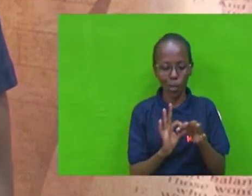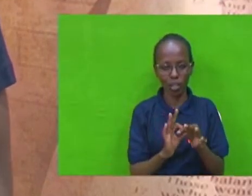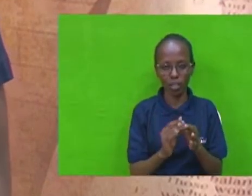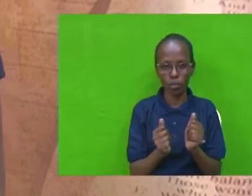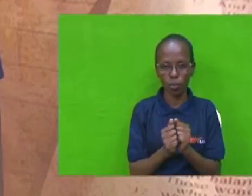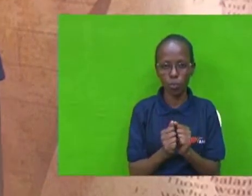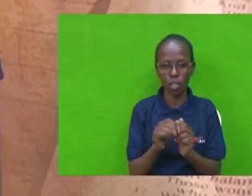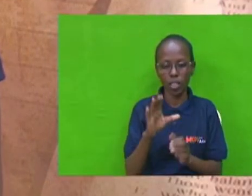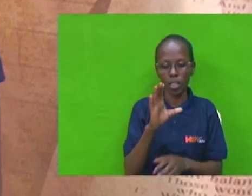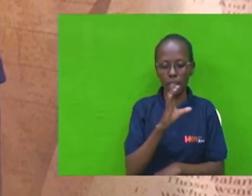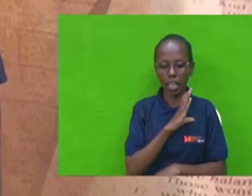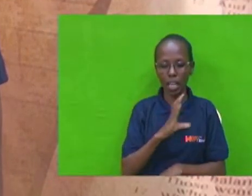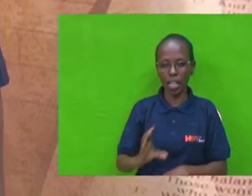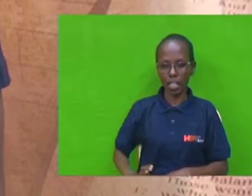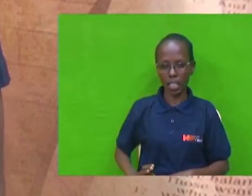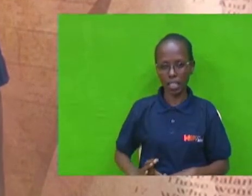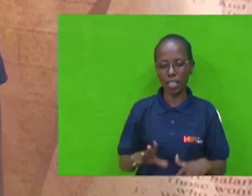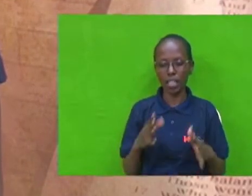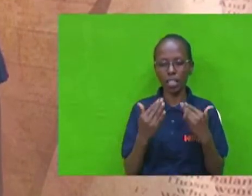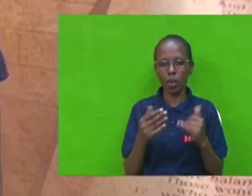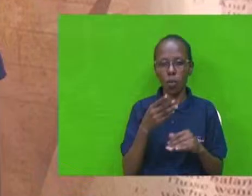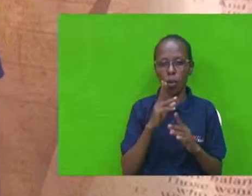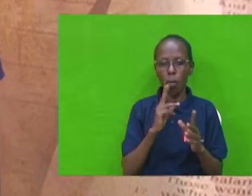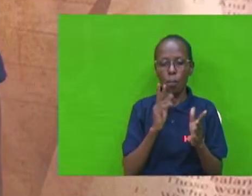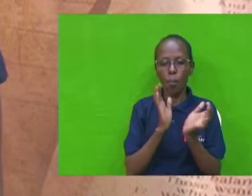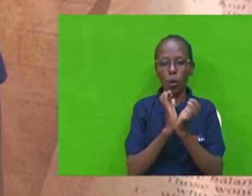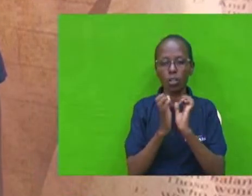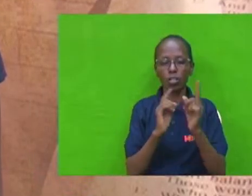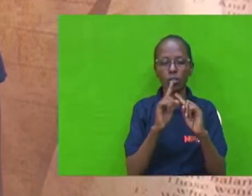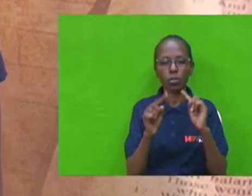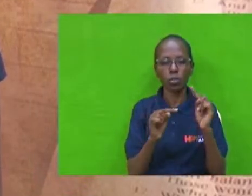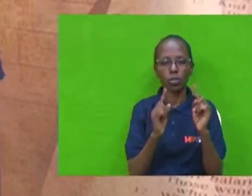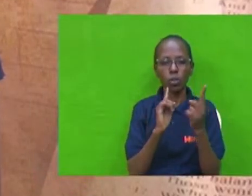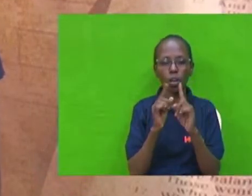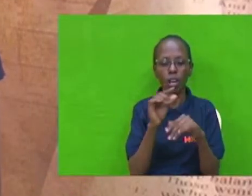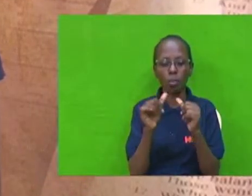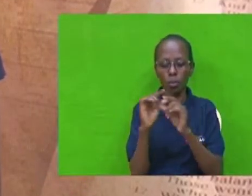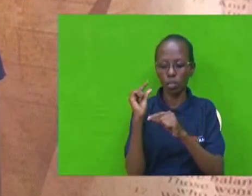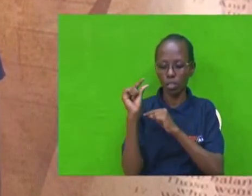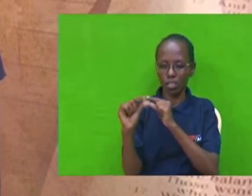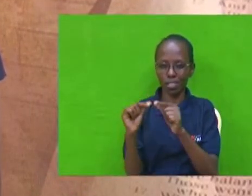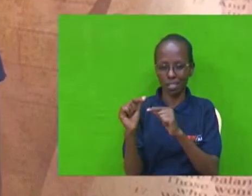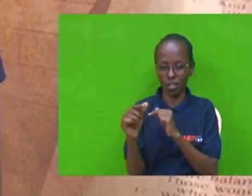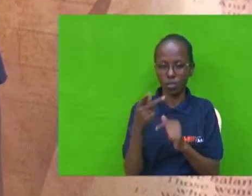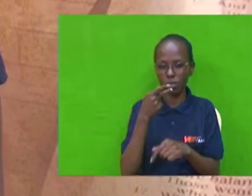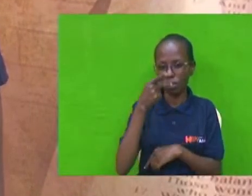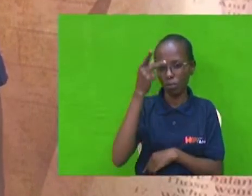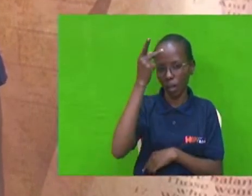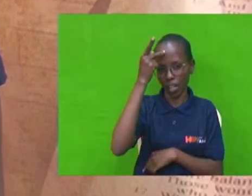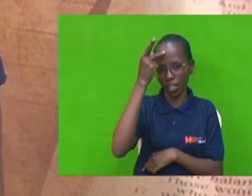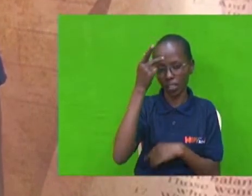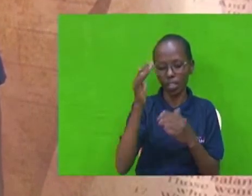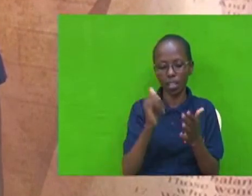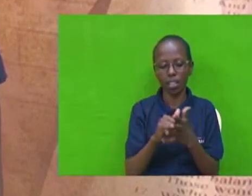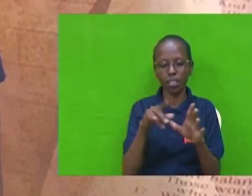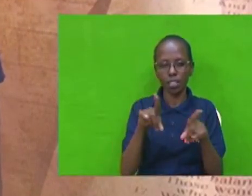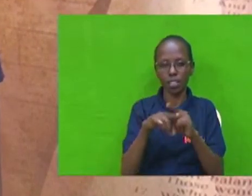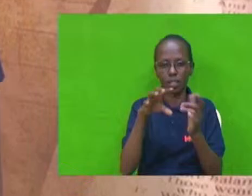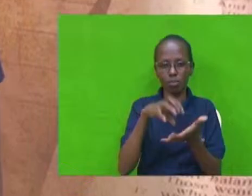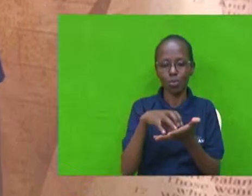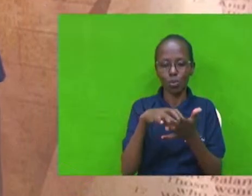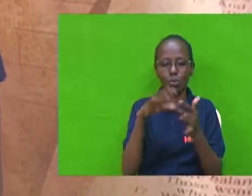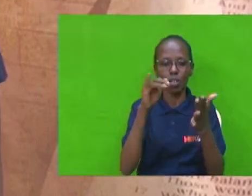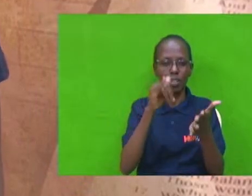kwamba Paulo anaongelesha kizazi kizima hapa, wazazi, ili katika hali hii ni